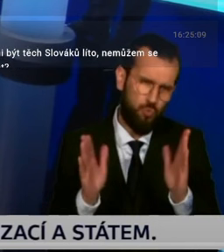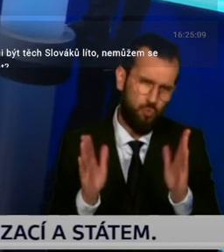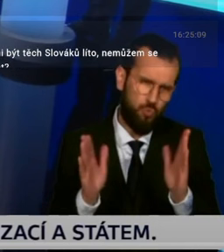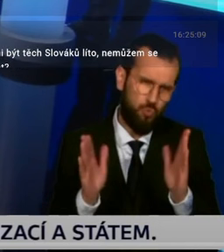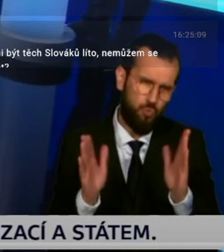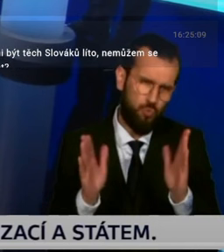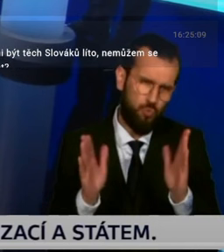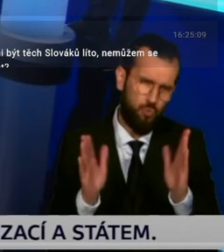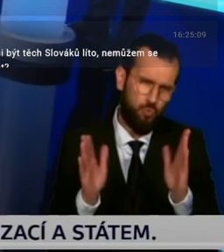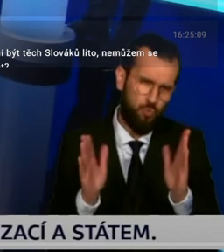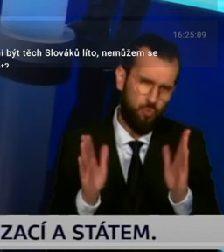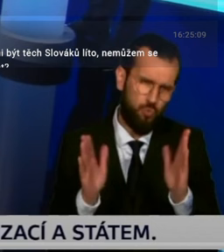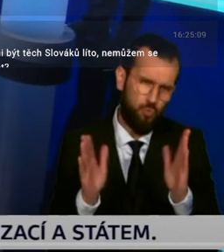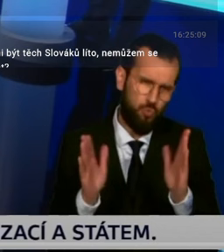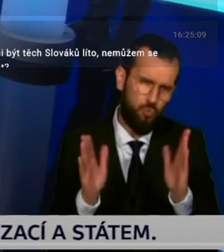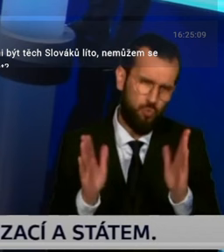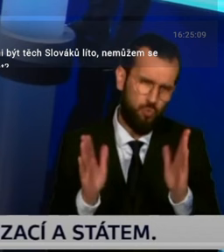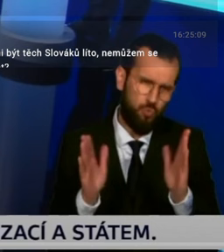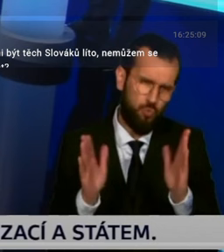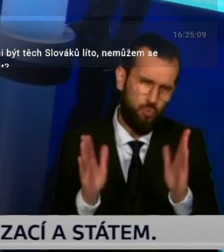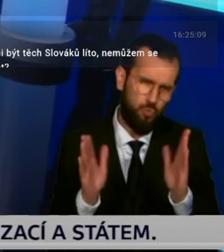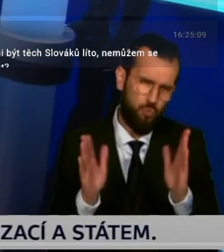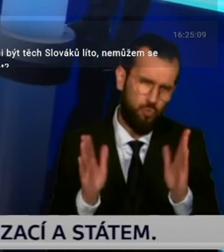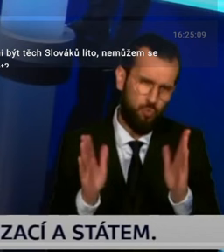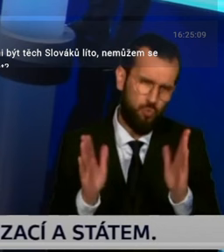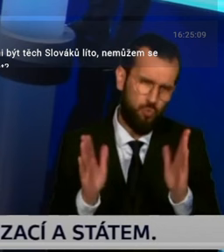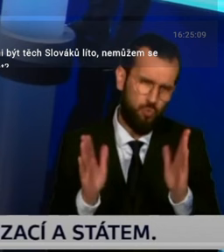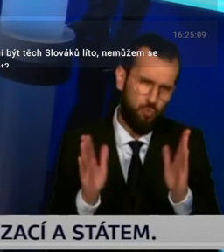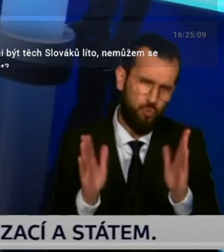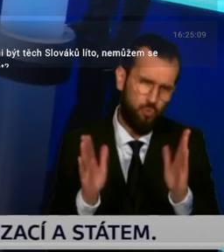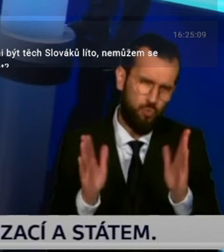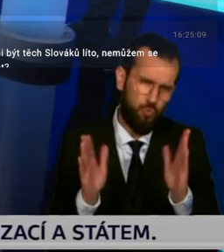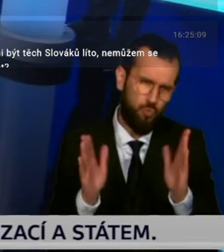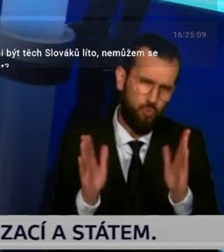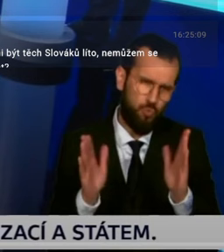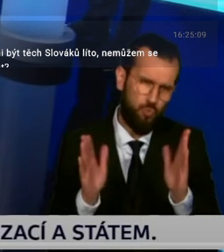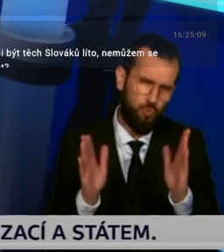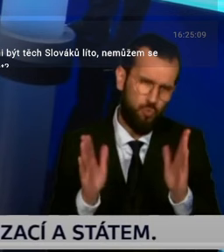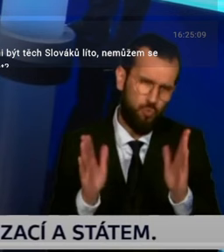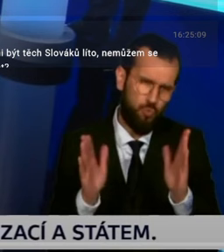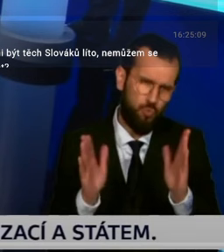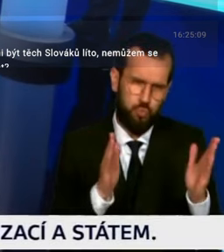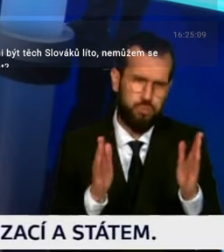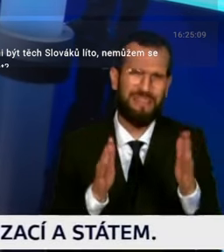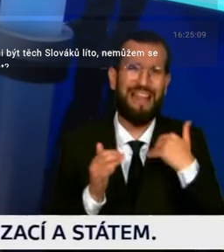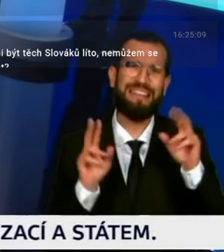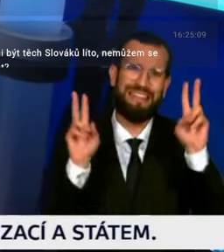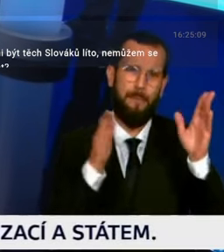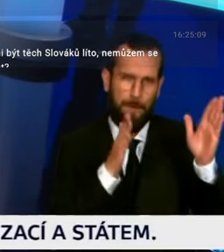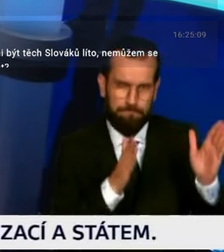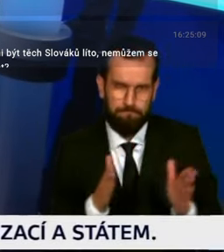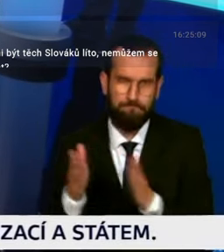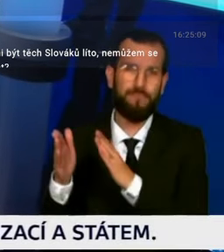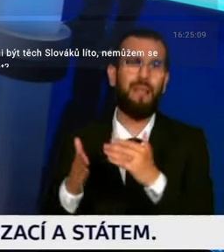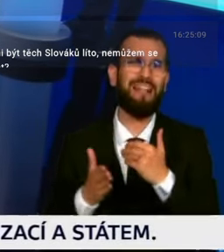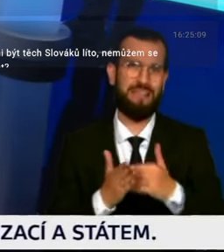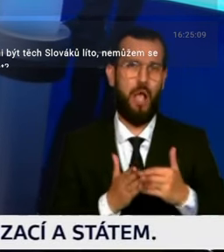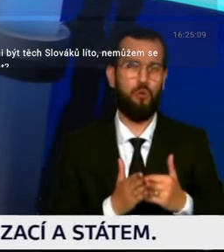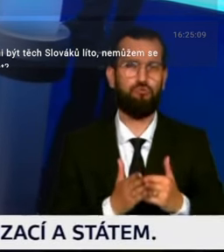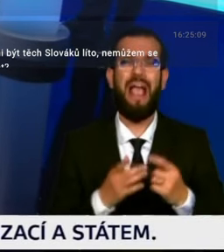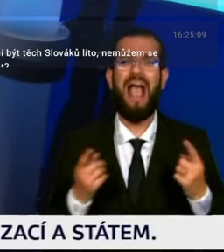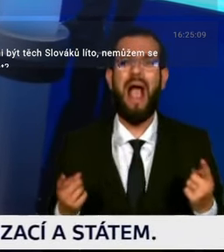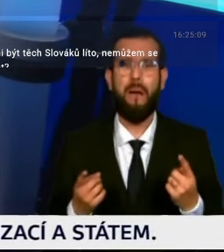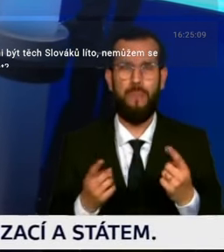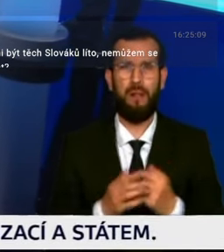kzi a tyhle vci je to bizar rozhodne je to zajímavý pohled Poďme k ďalš mám kampane veľmi krátko